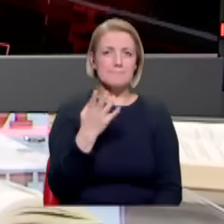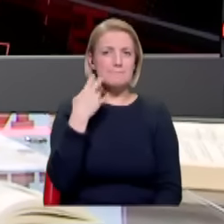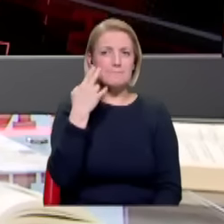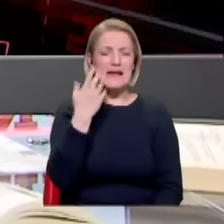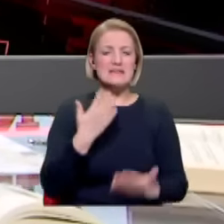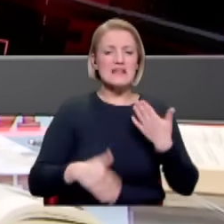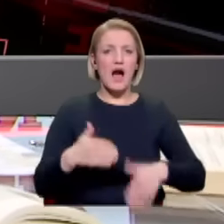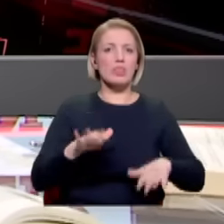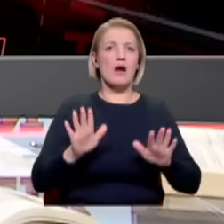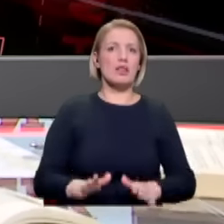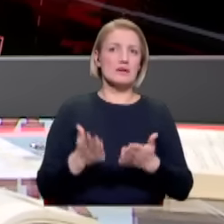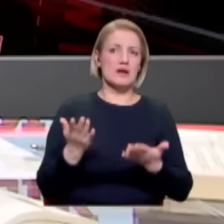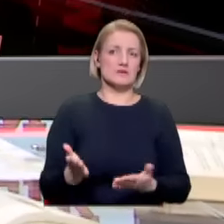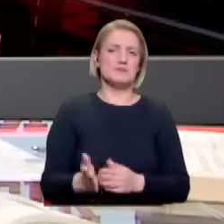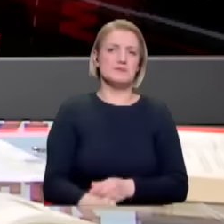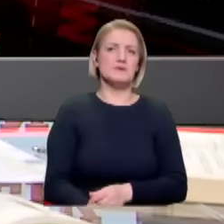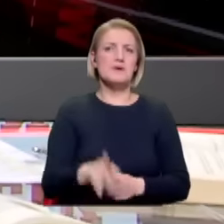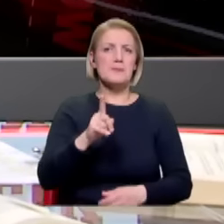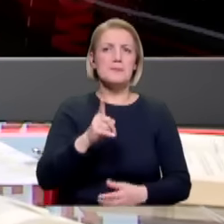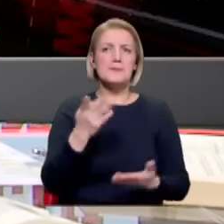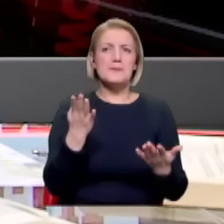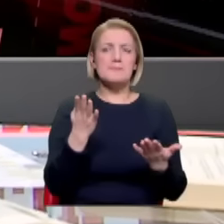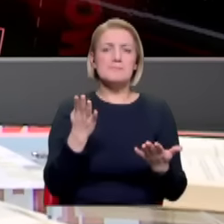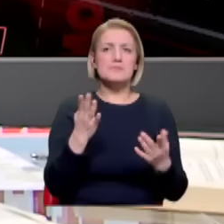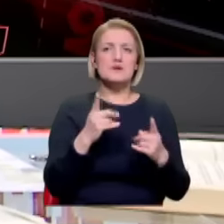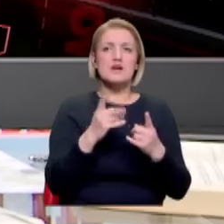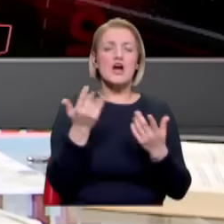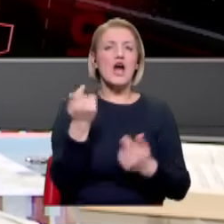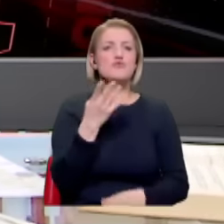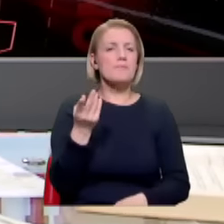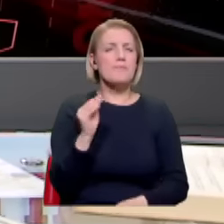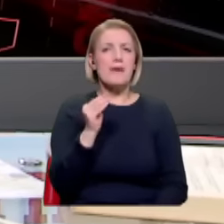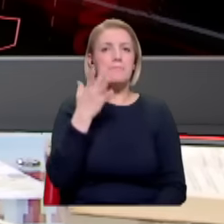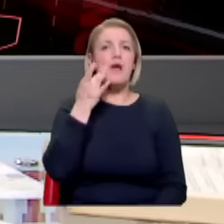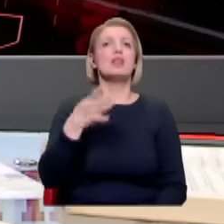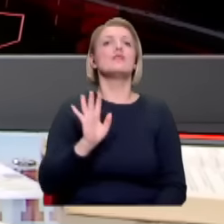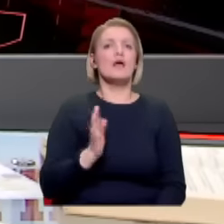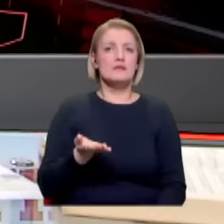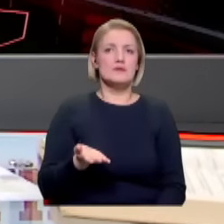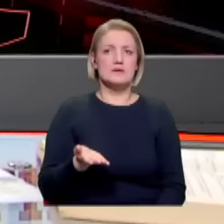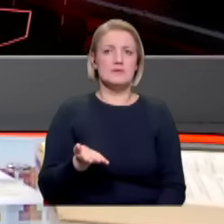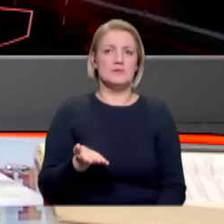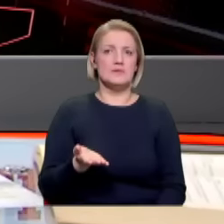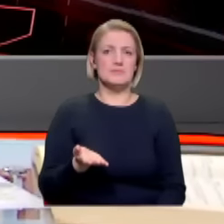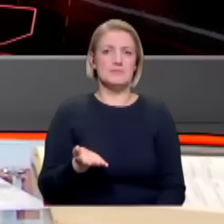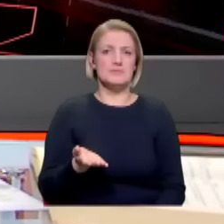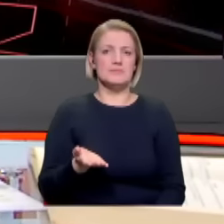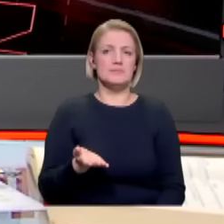Efendim sakat kalmışlar. Boyutları belli değil. Kaç bebekten bahsediyoruz belli değil.